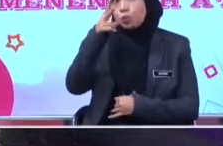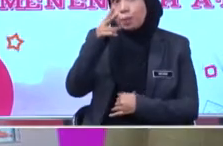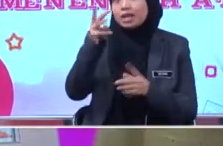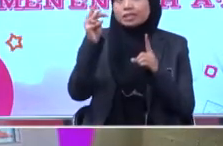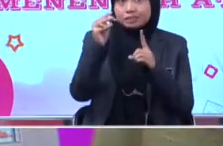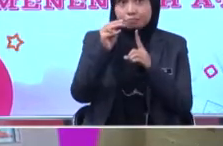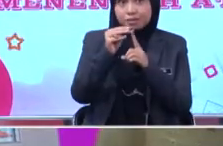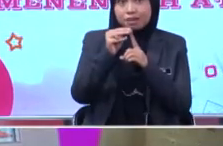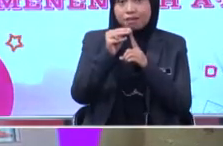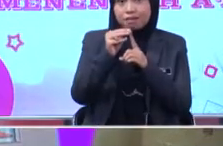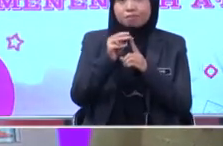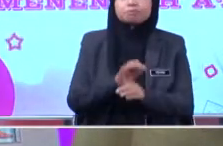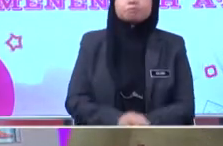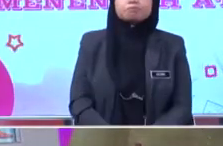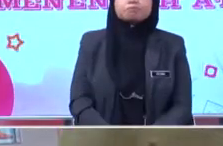Alhamdulillah